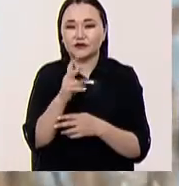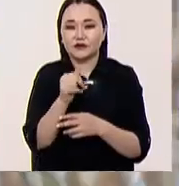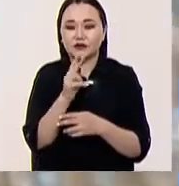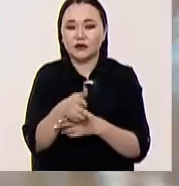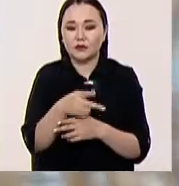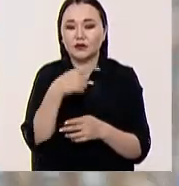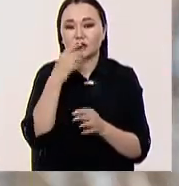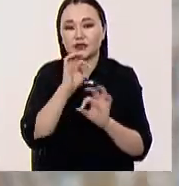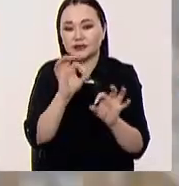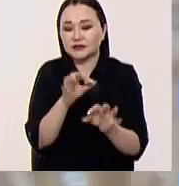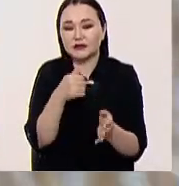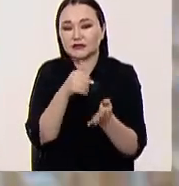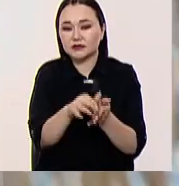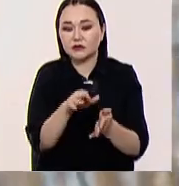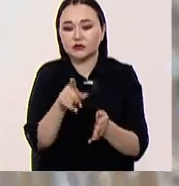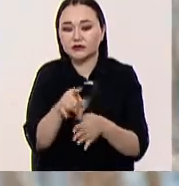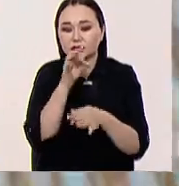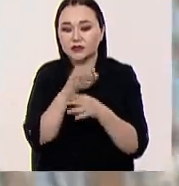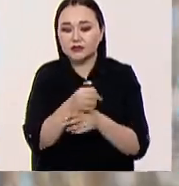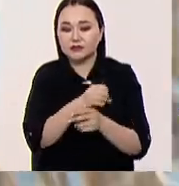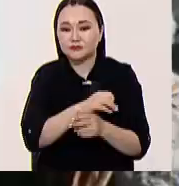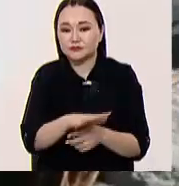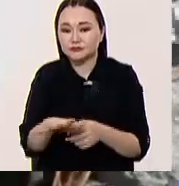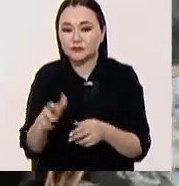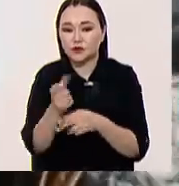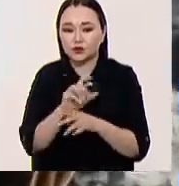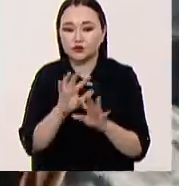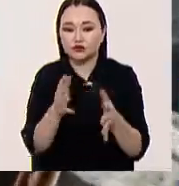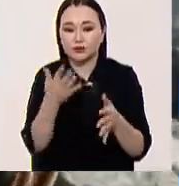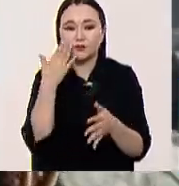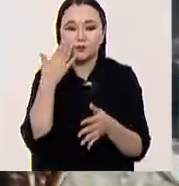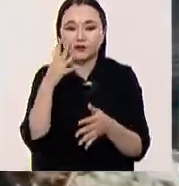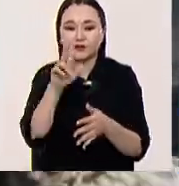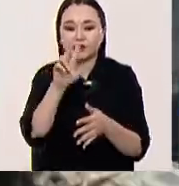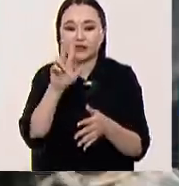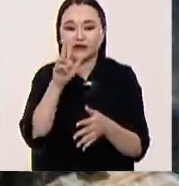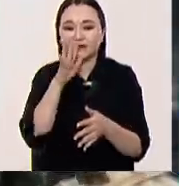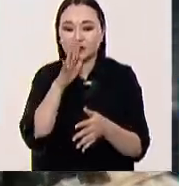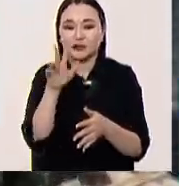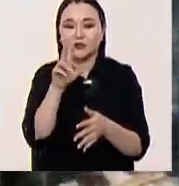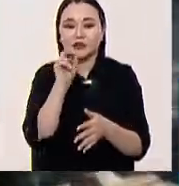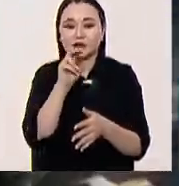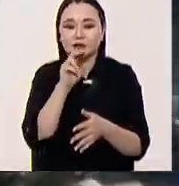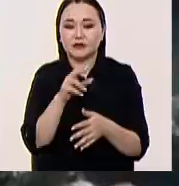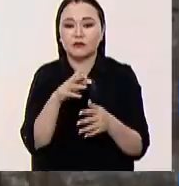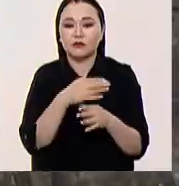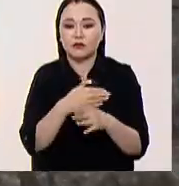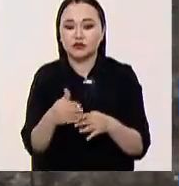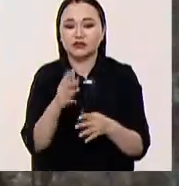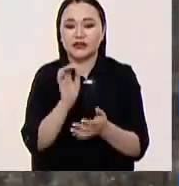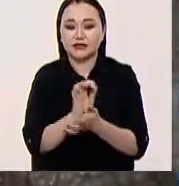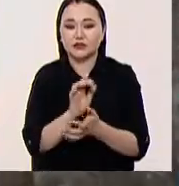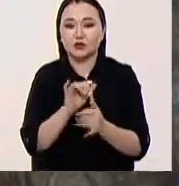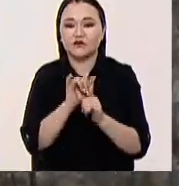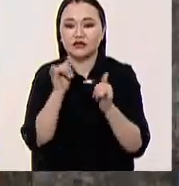говорить отказался, но поведал, что сброс цветной жидкости произошел примерно в 3 часа дня. А позже объемы загрязнения